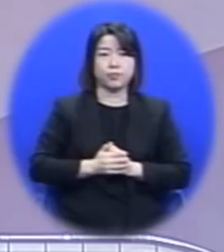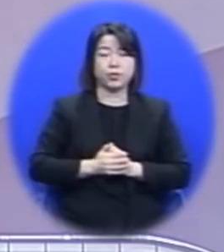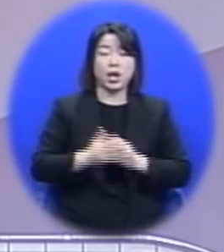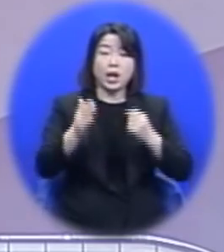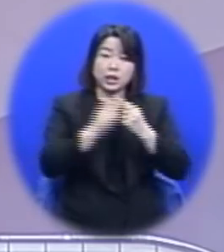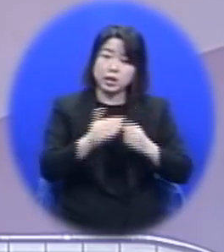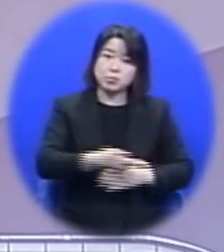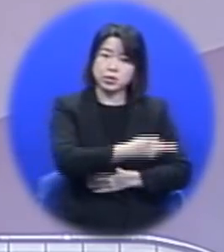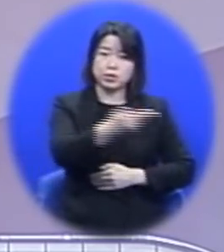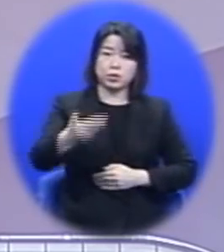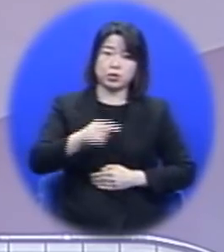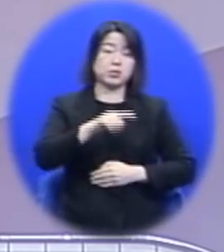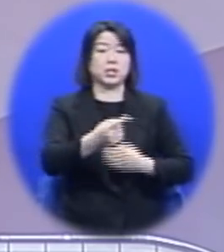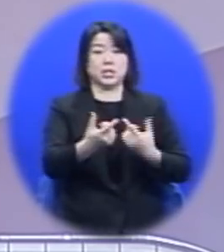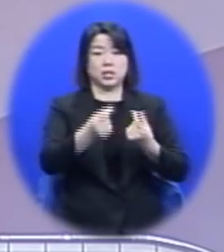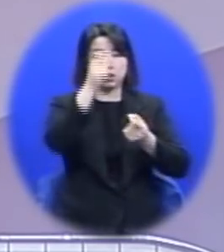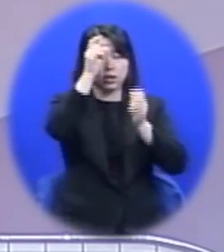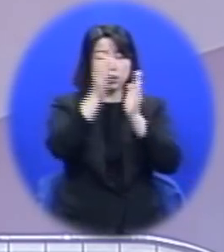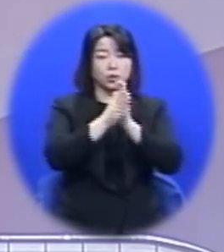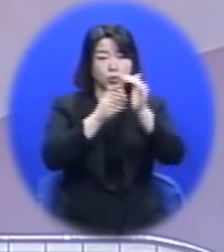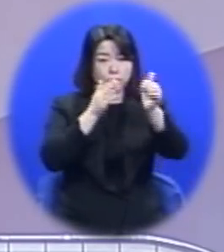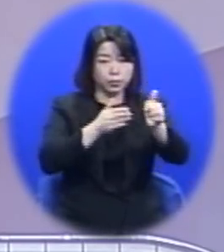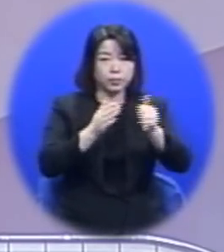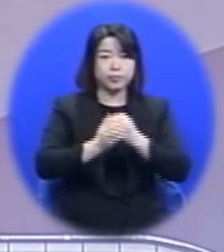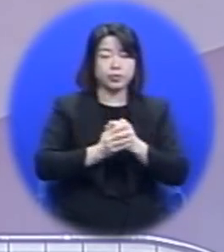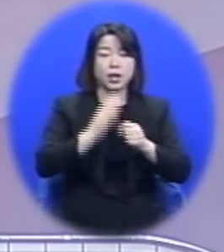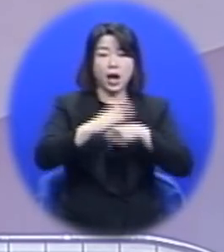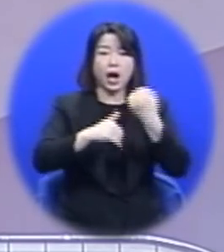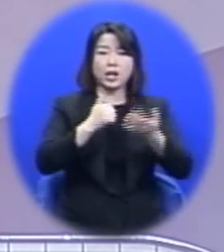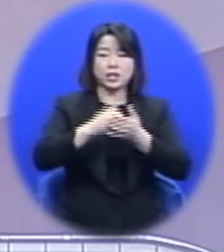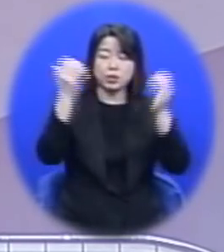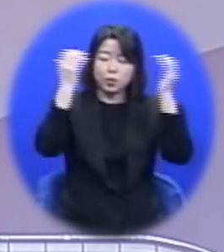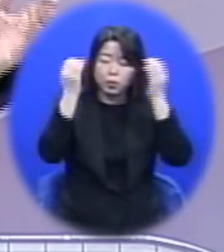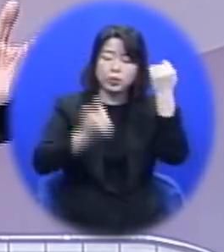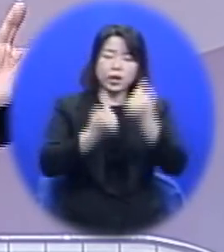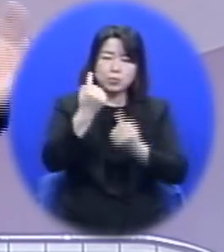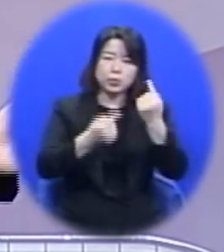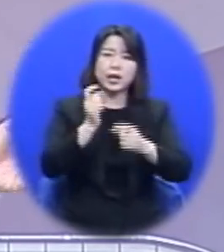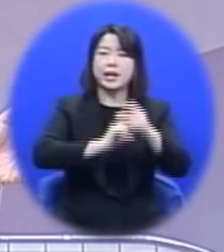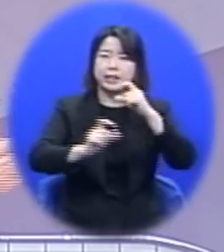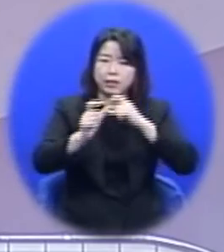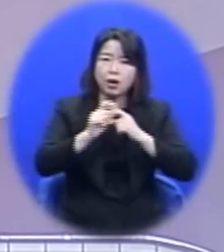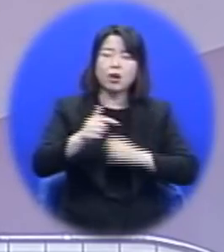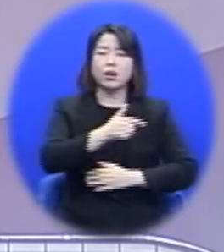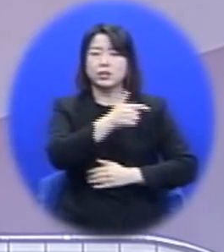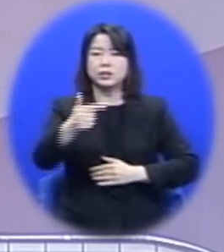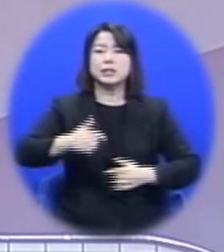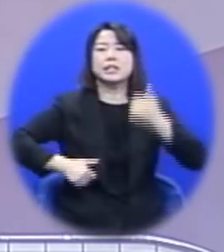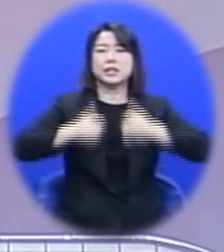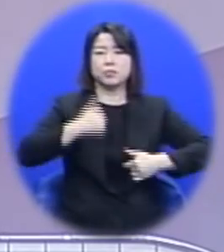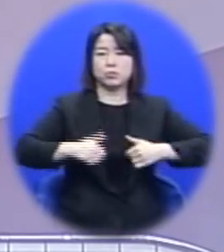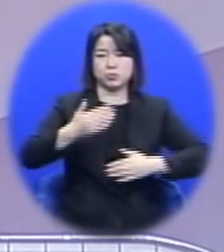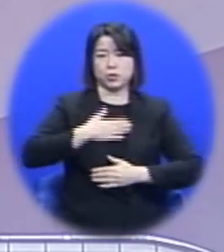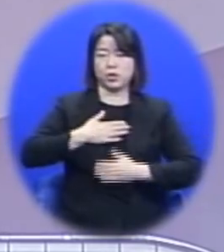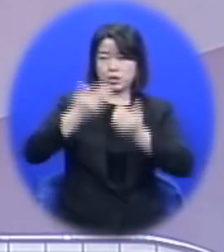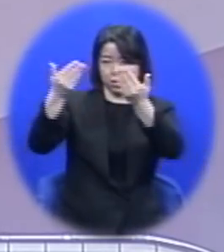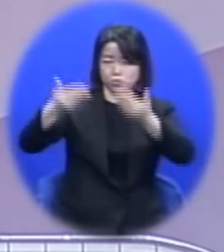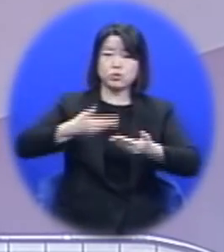그러므로 여러분들이 이렇게 기도하세요. 하나님, 고난보다도 더 큰 기쁨을 저에게 주세요.